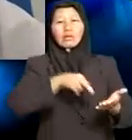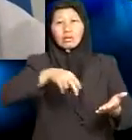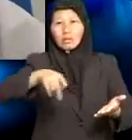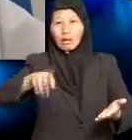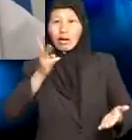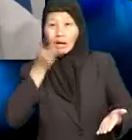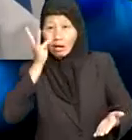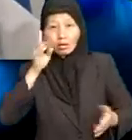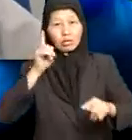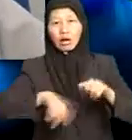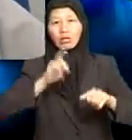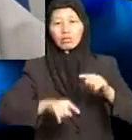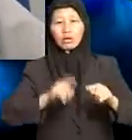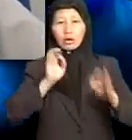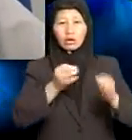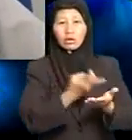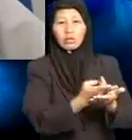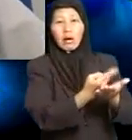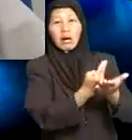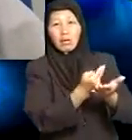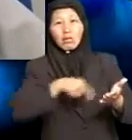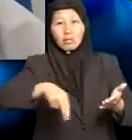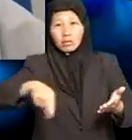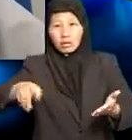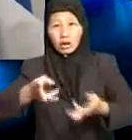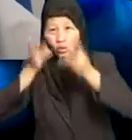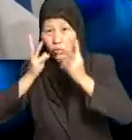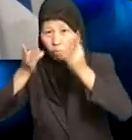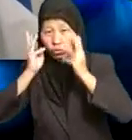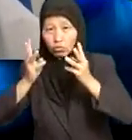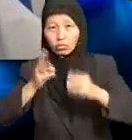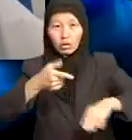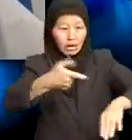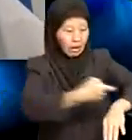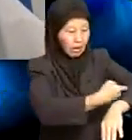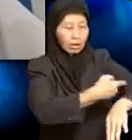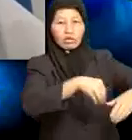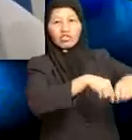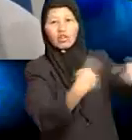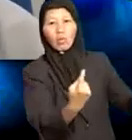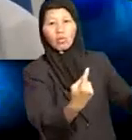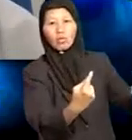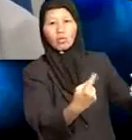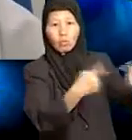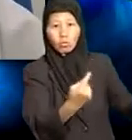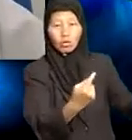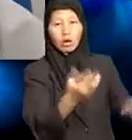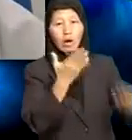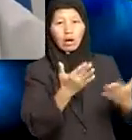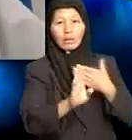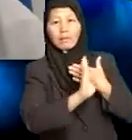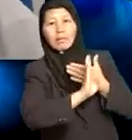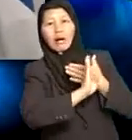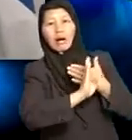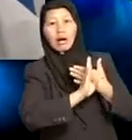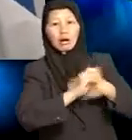dia banyak bangun pergi bilik air contohnya untuk berwuduk, mungkin benda tu akan tercabut, satu. dan mungkin akan mendatangkan bahaya dari